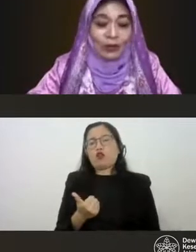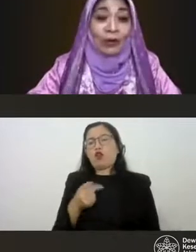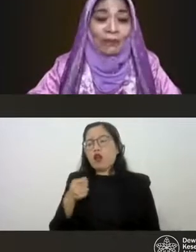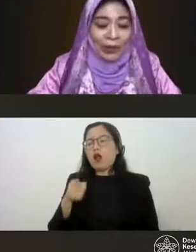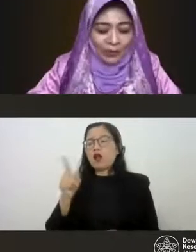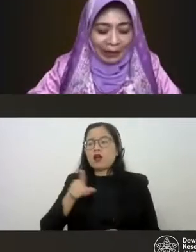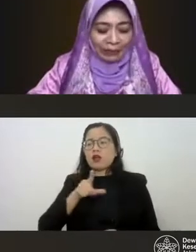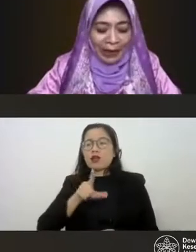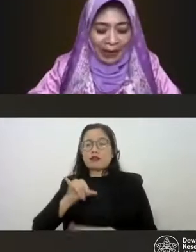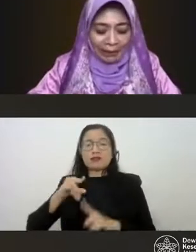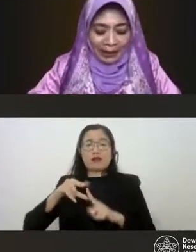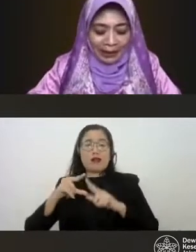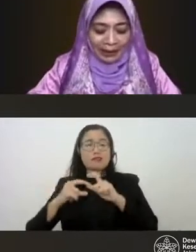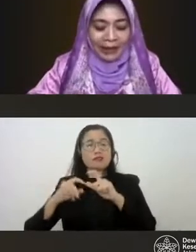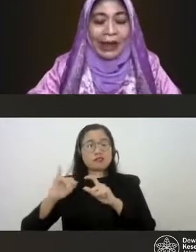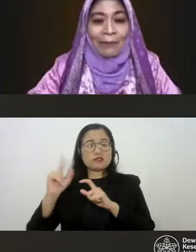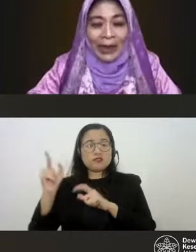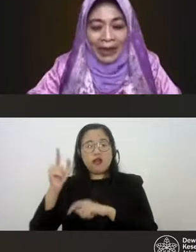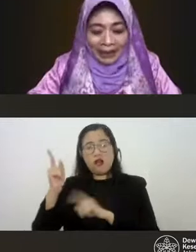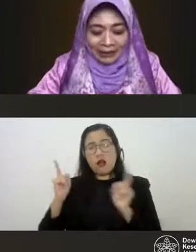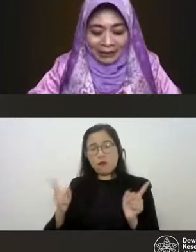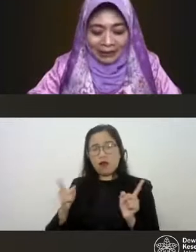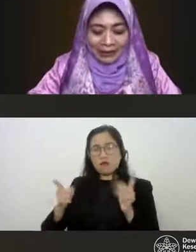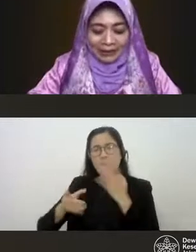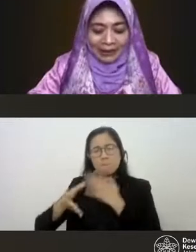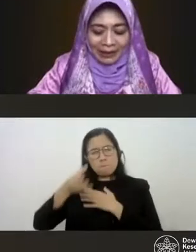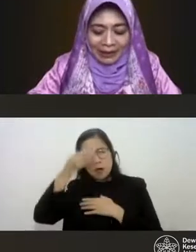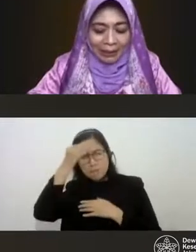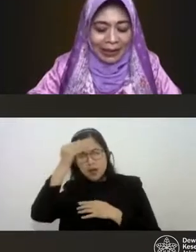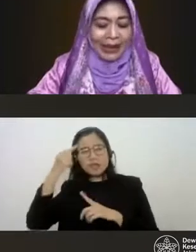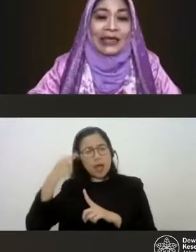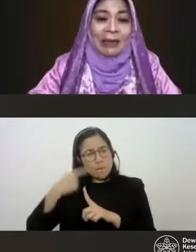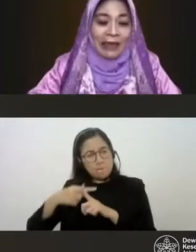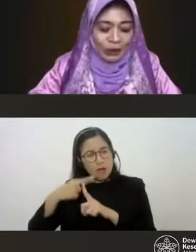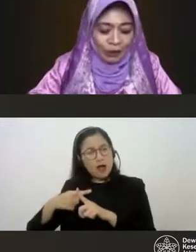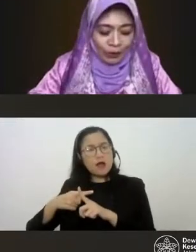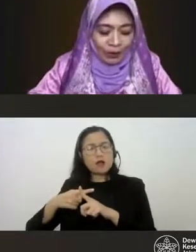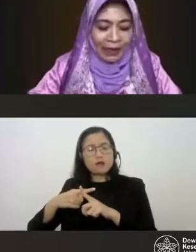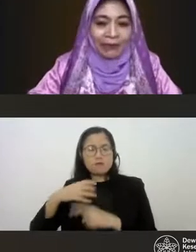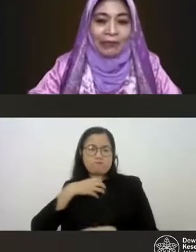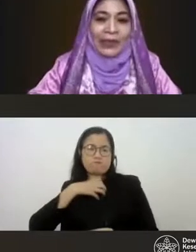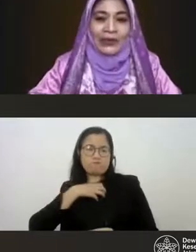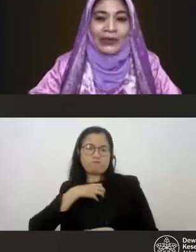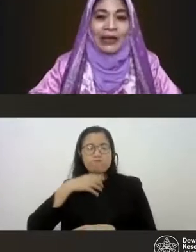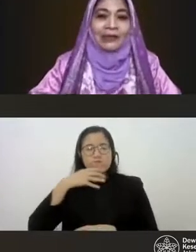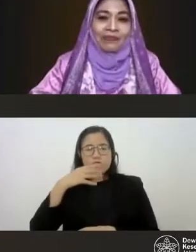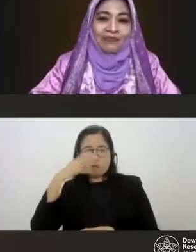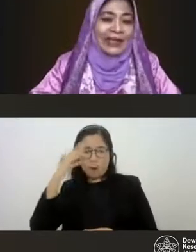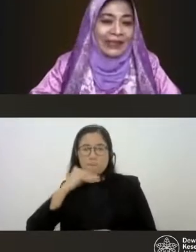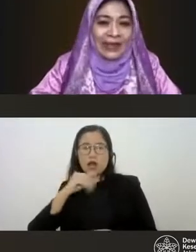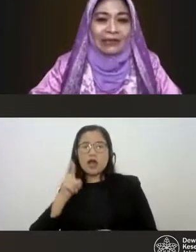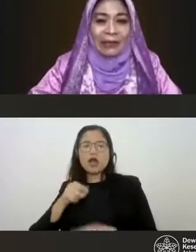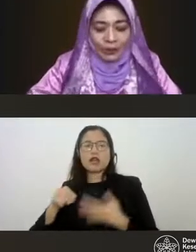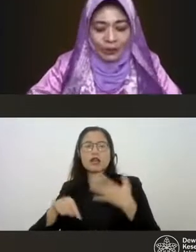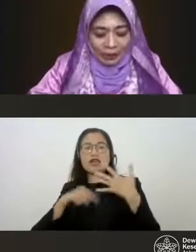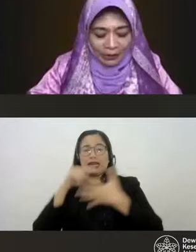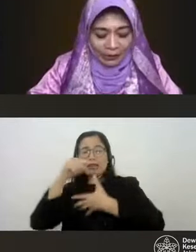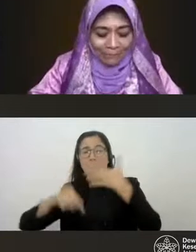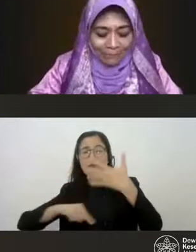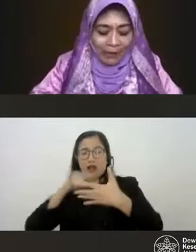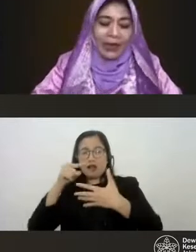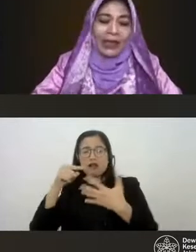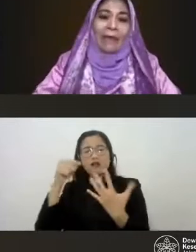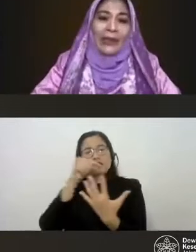agama itu memperkuat pemahaman dan penghayatan kita pada 5 isu yang berikut ya. Paling tidak 5 isu